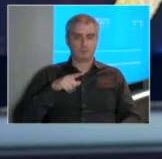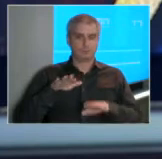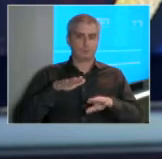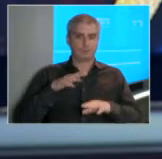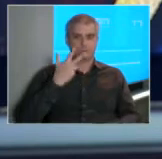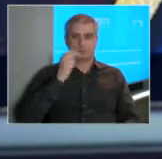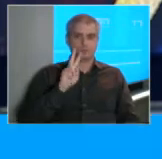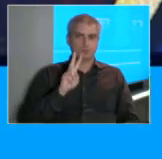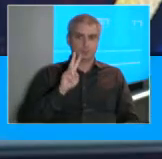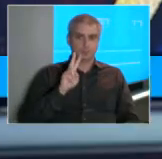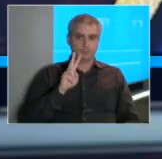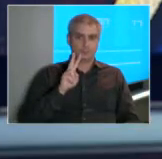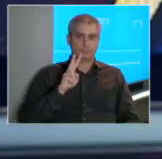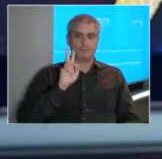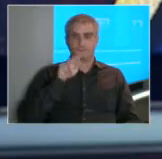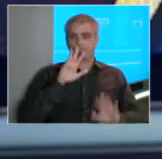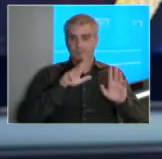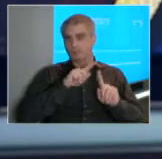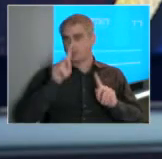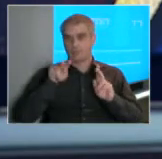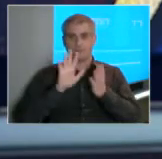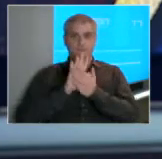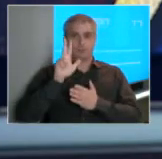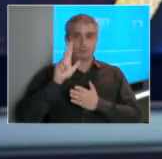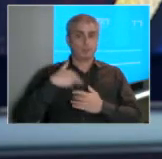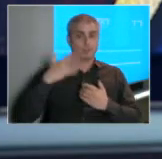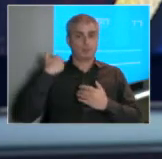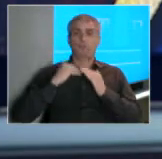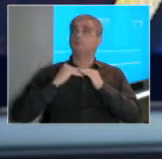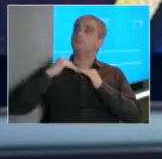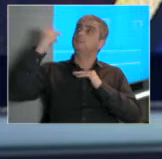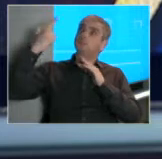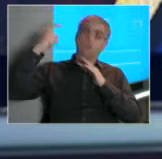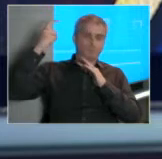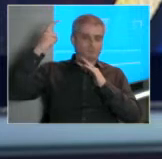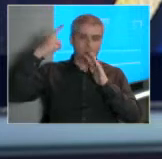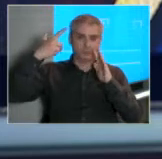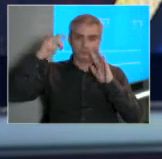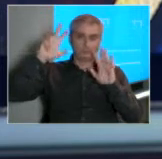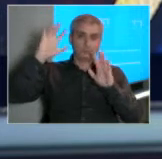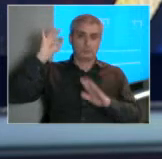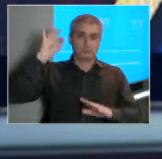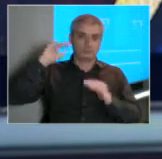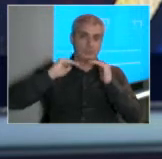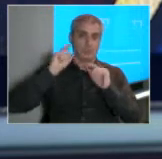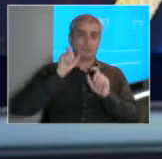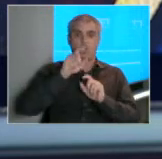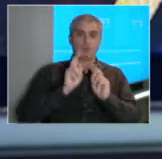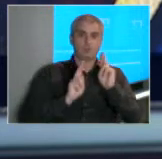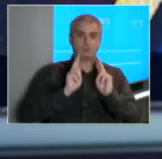בממשלה 32, 2009-2013. היינו במרומי ה-70, אני לא טועה, 78% יחס חוב